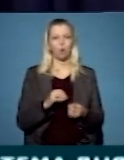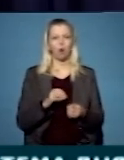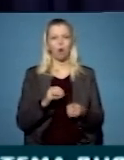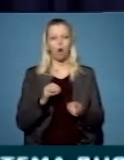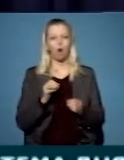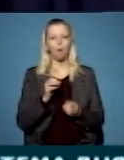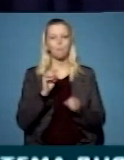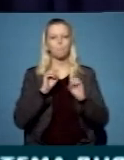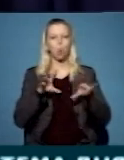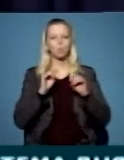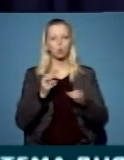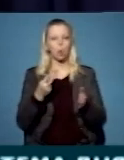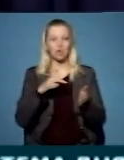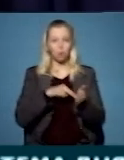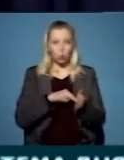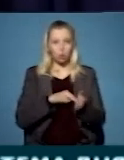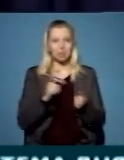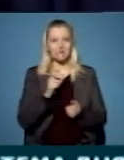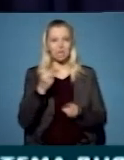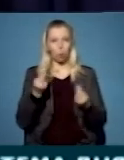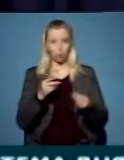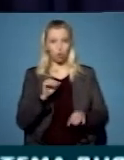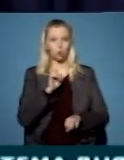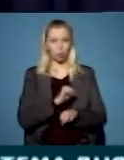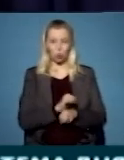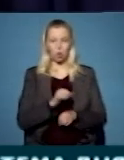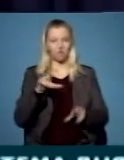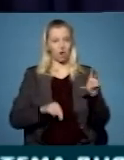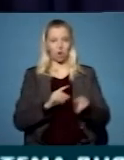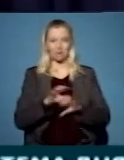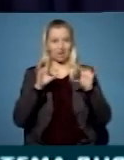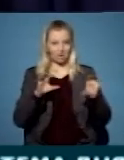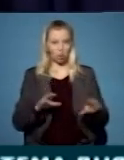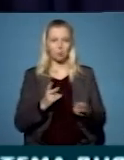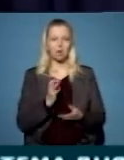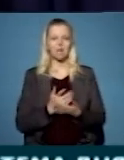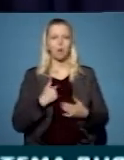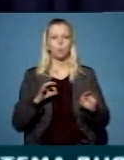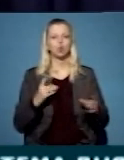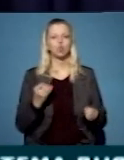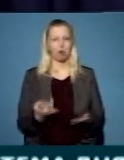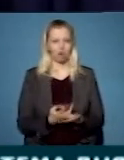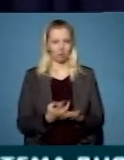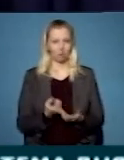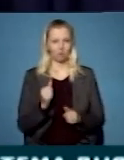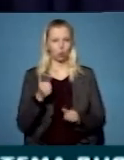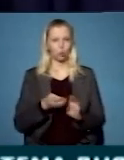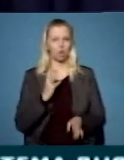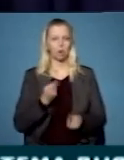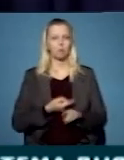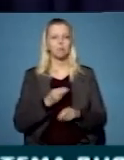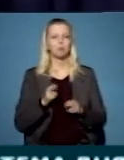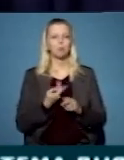увімкнені сильного кольору, тобто, вже тоді зупинку вважати незаконною? Ні. Отже, я поясню ще раз. В першу чергу, це